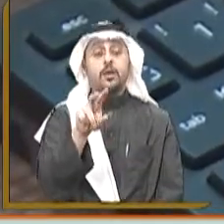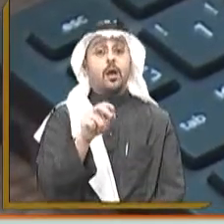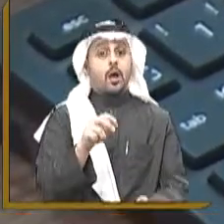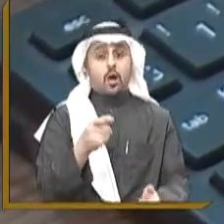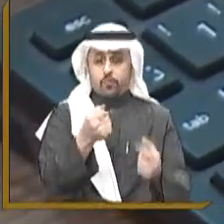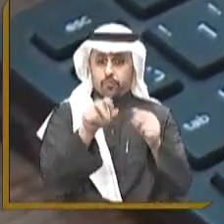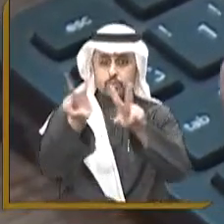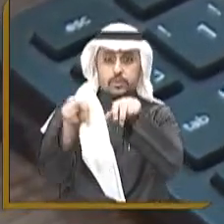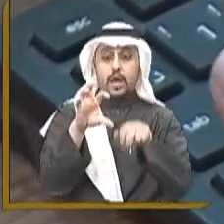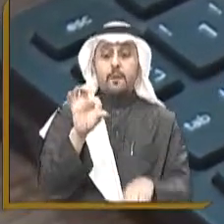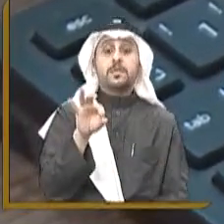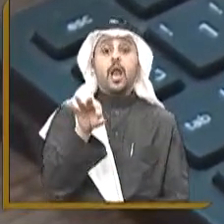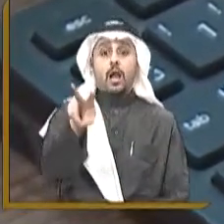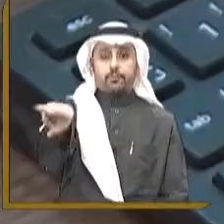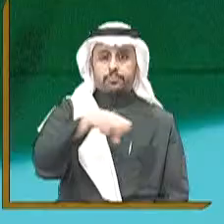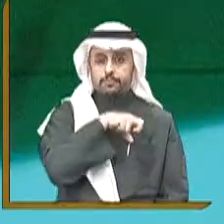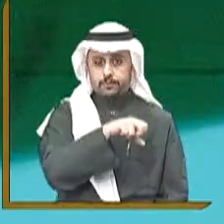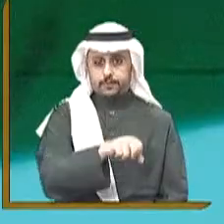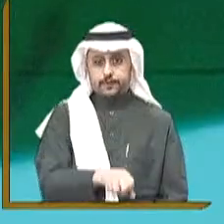تقدر ب50,000 ريال.